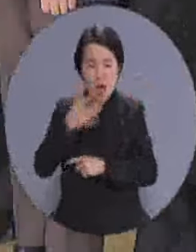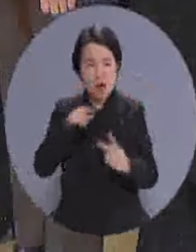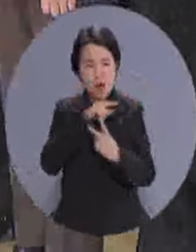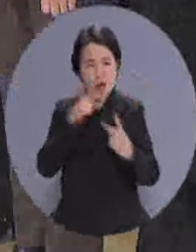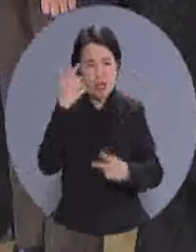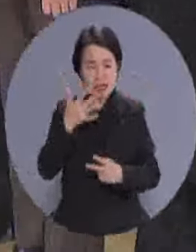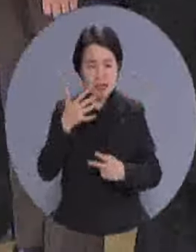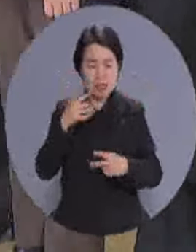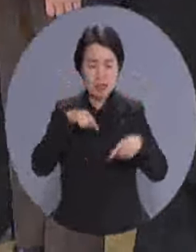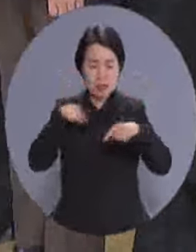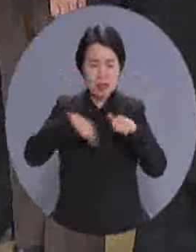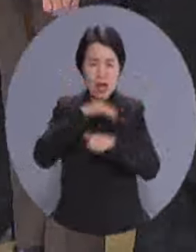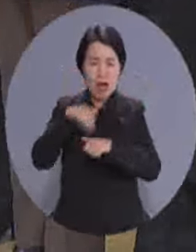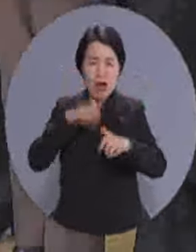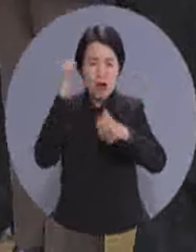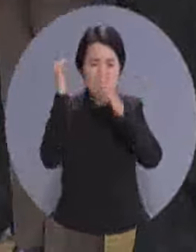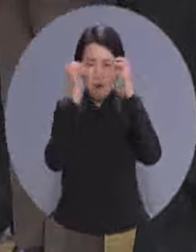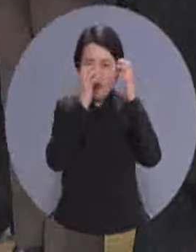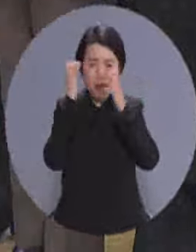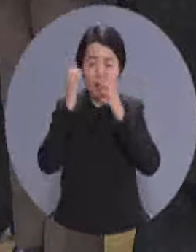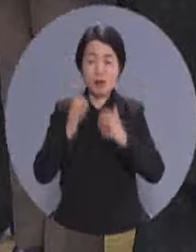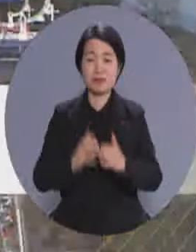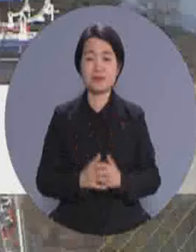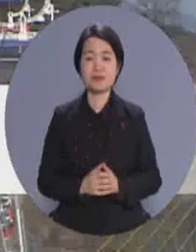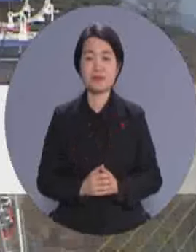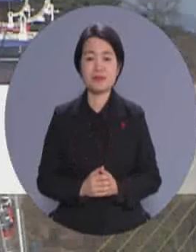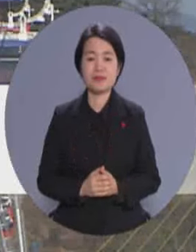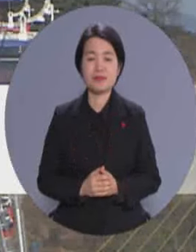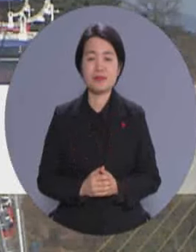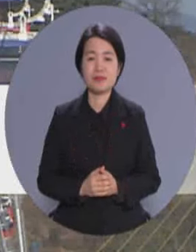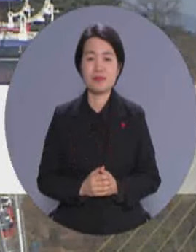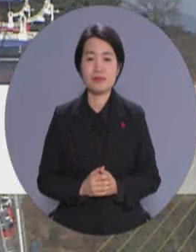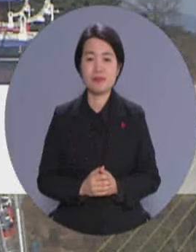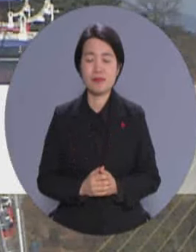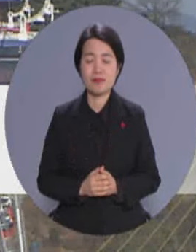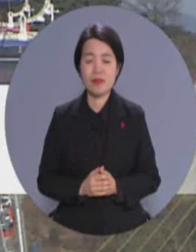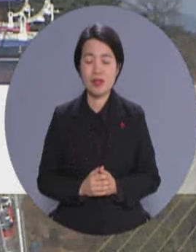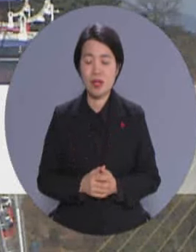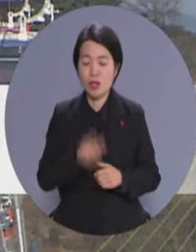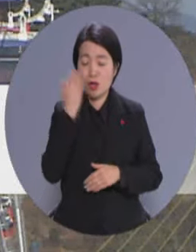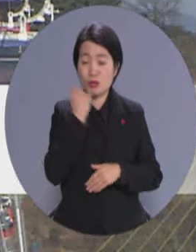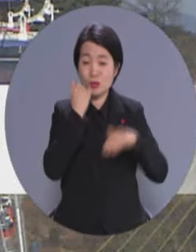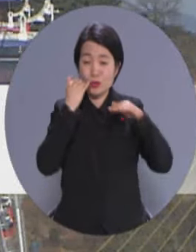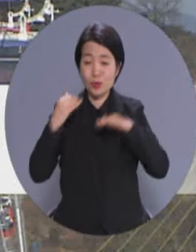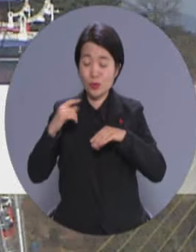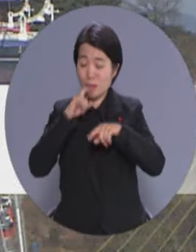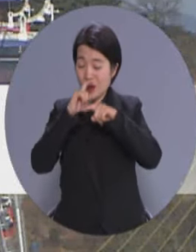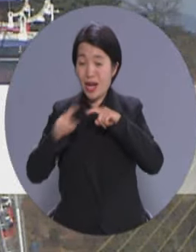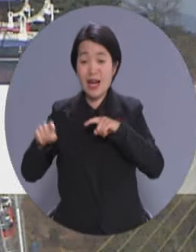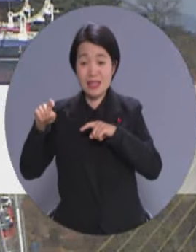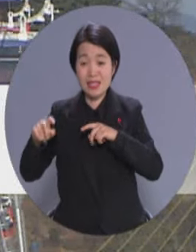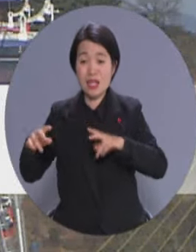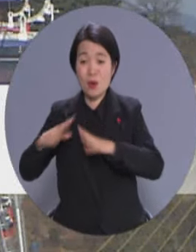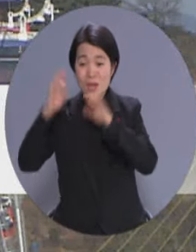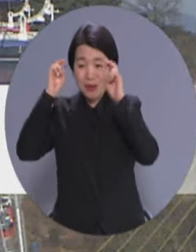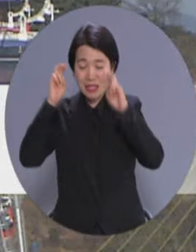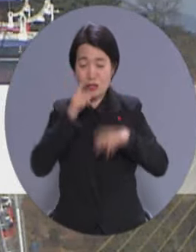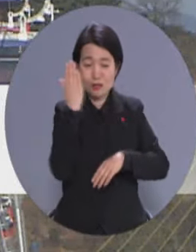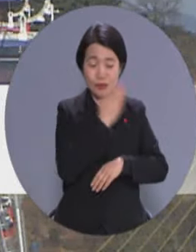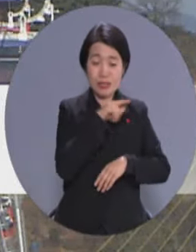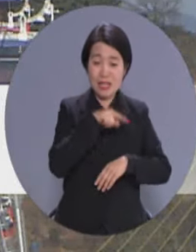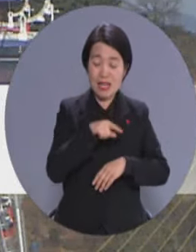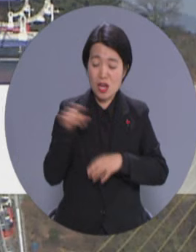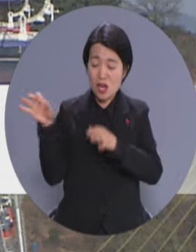복잡해졌습니다. MBC 뉴스 김영창입니다. 여수 해상 케이블카가 과거 여수시와 맺은 기부금 납부